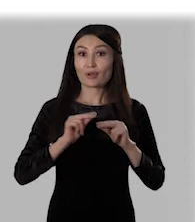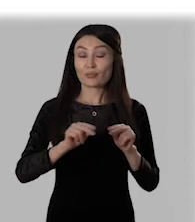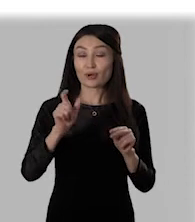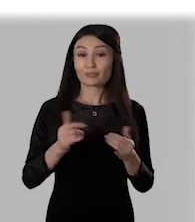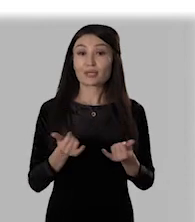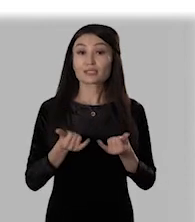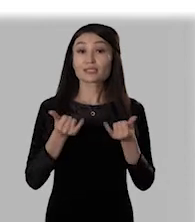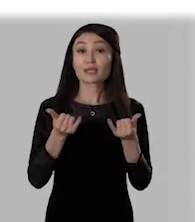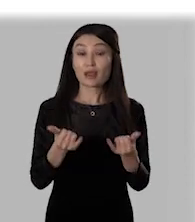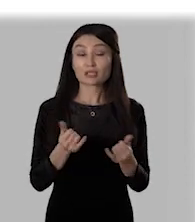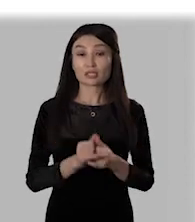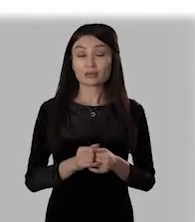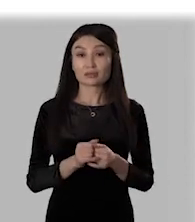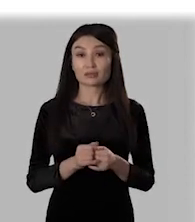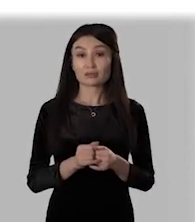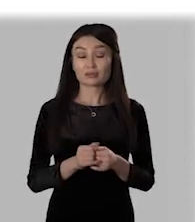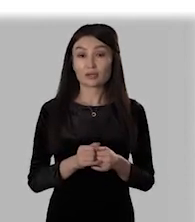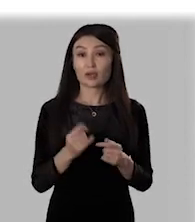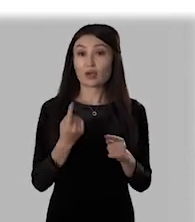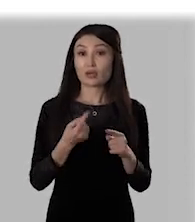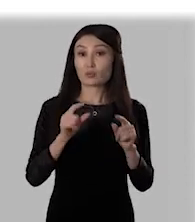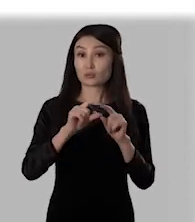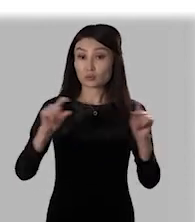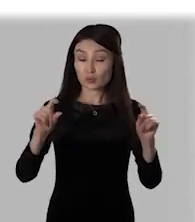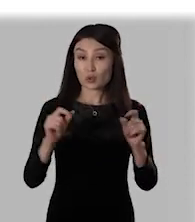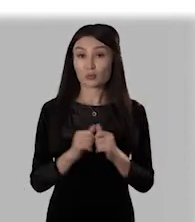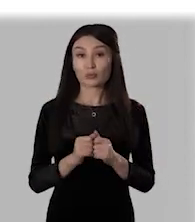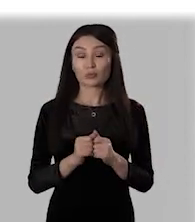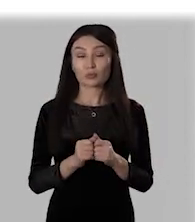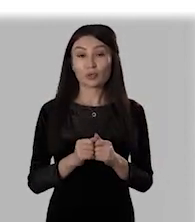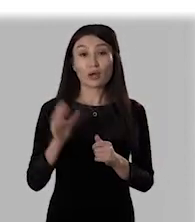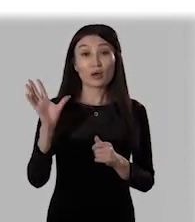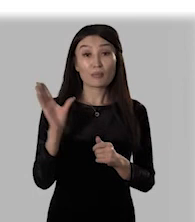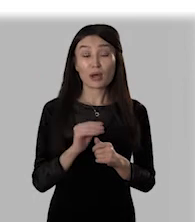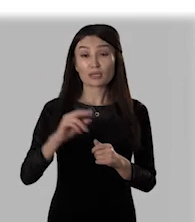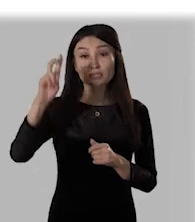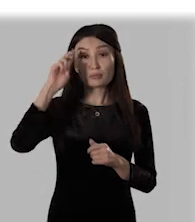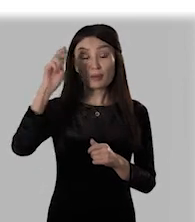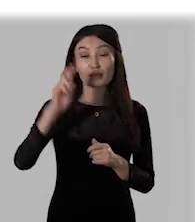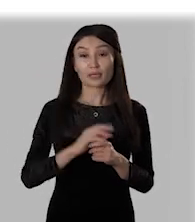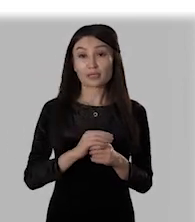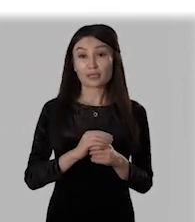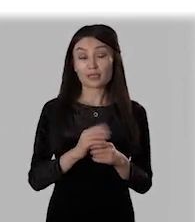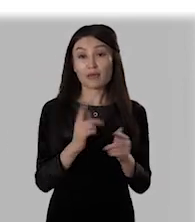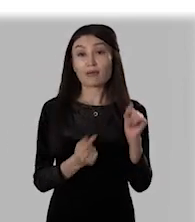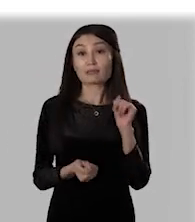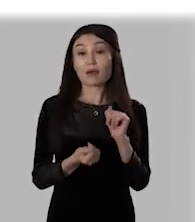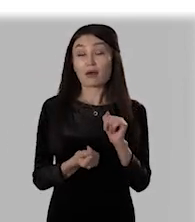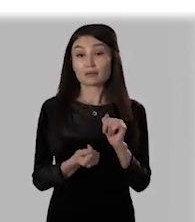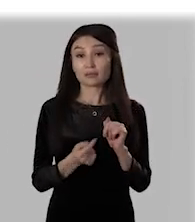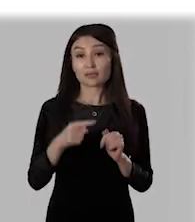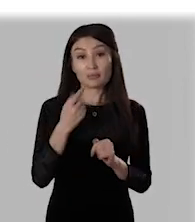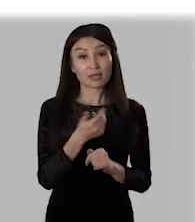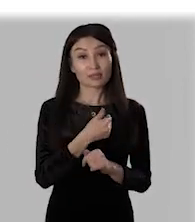Мугалимдерди сыйлашат деген сүйлөмдү бардык мамлекеттерге таандык деп